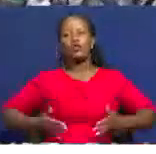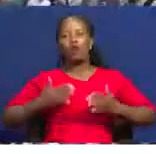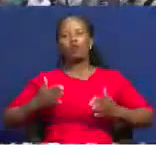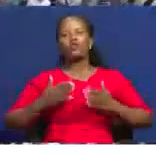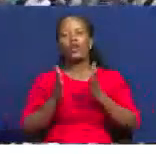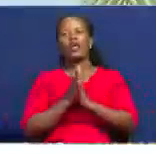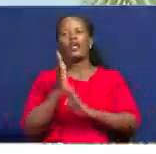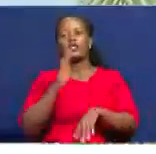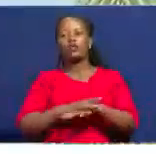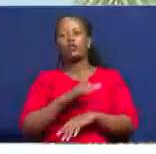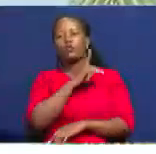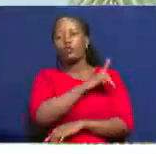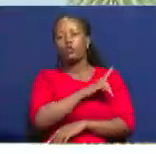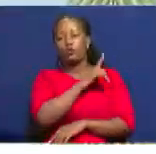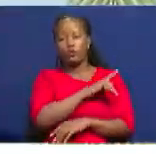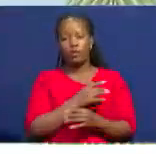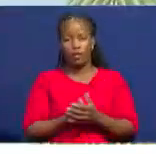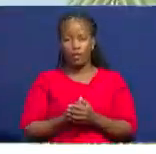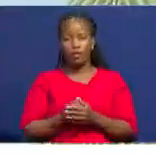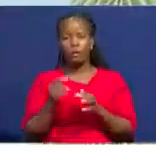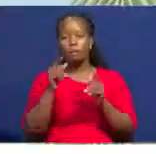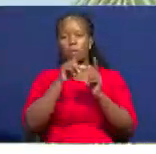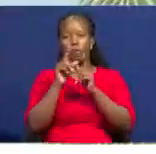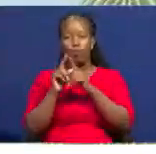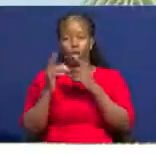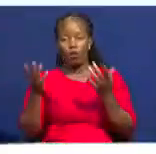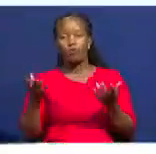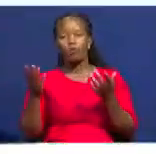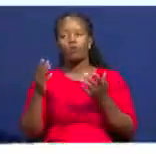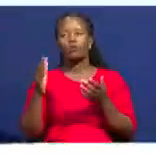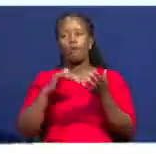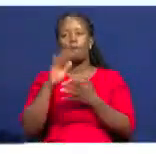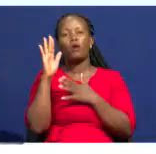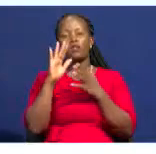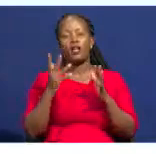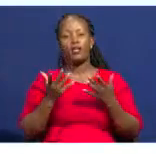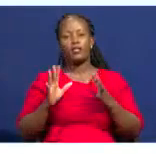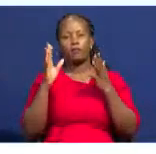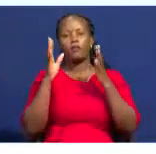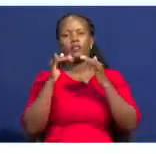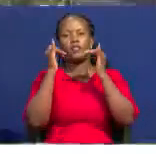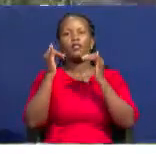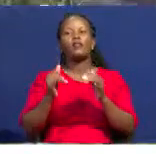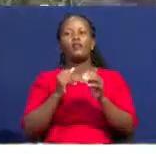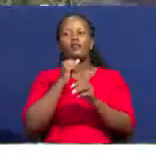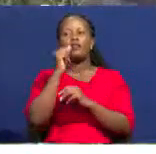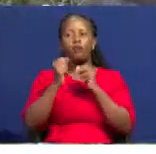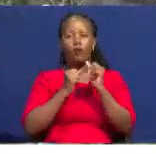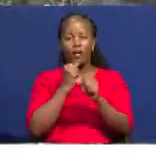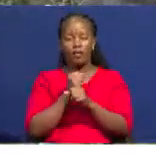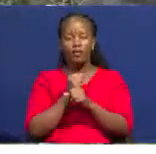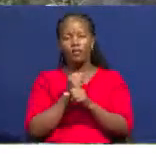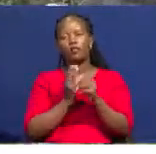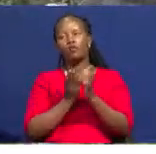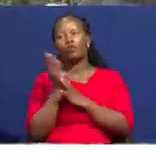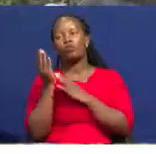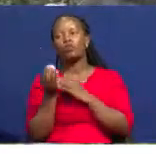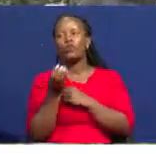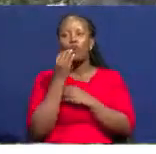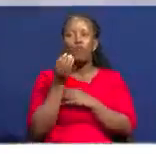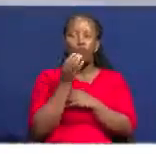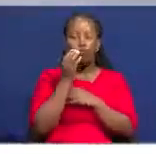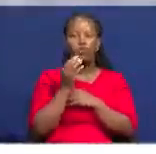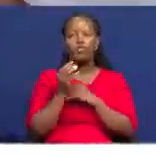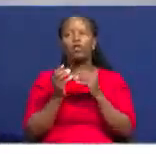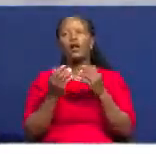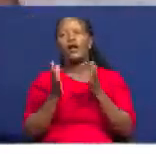nzuri. Watu wa eneo hilo pia wanasherehekea mwaka mpya kwa chakula kitamu na chai. Katika